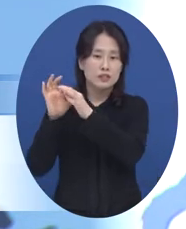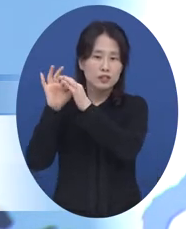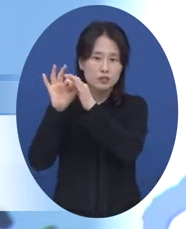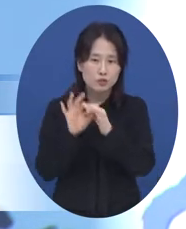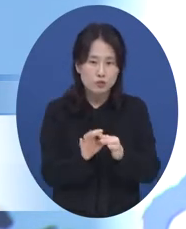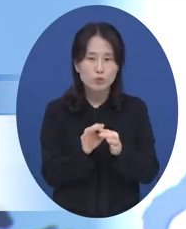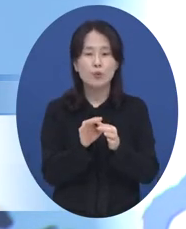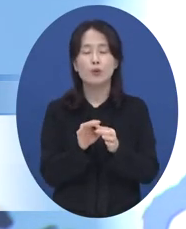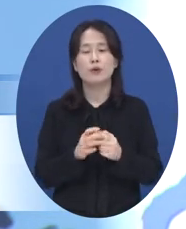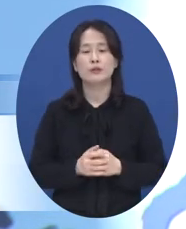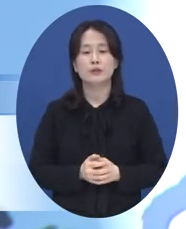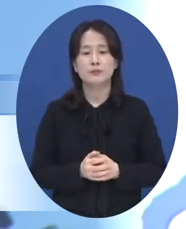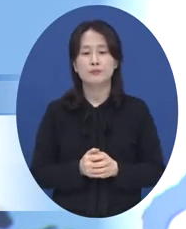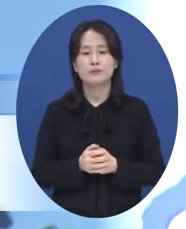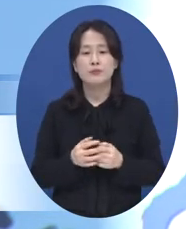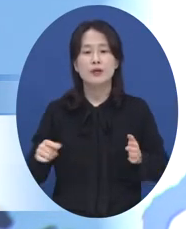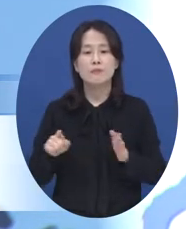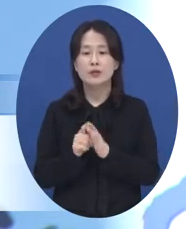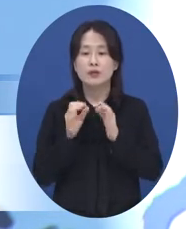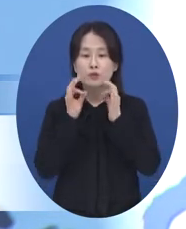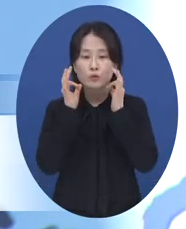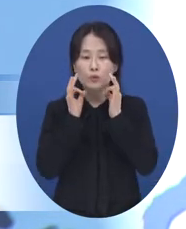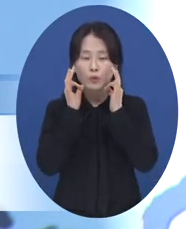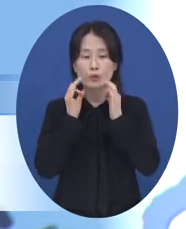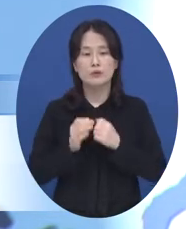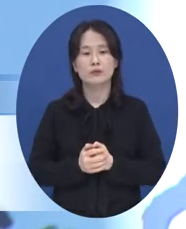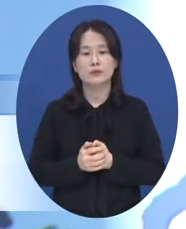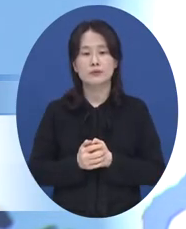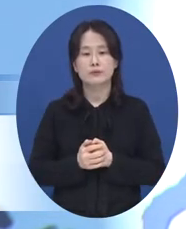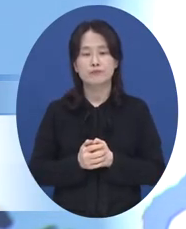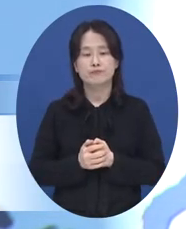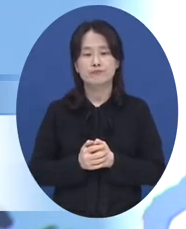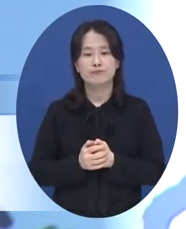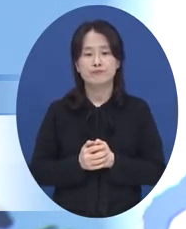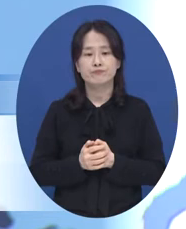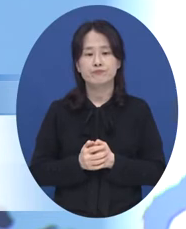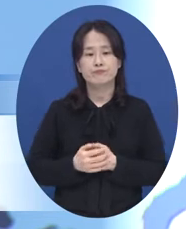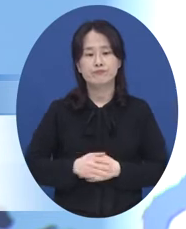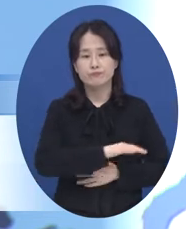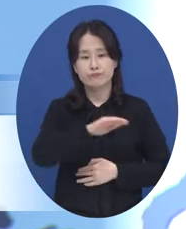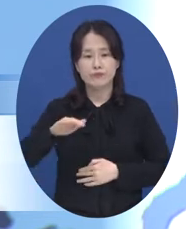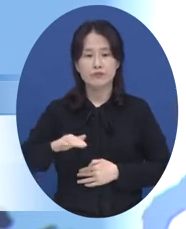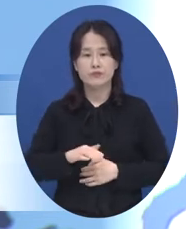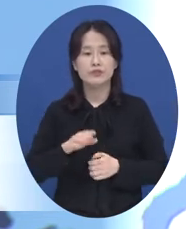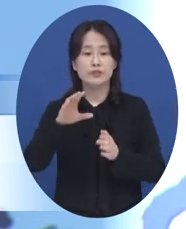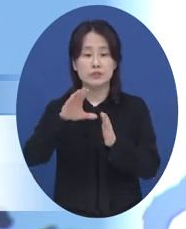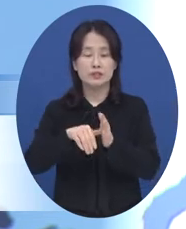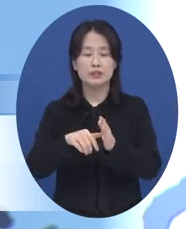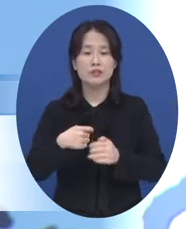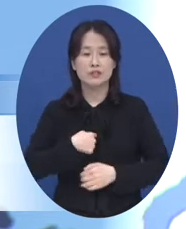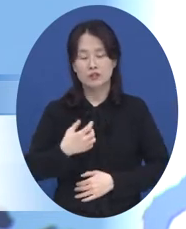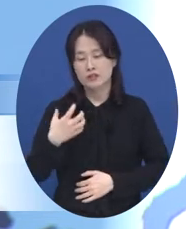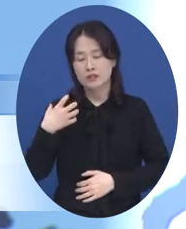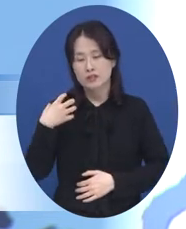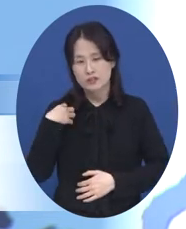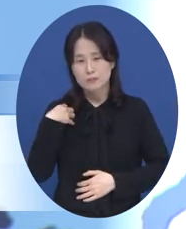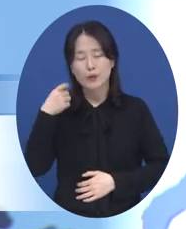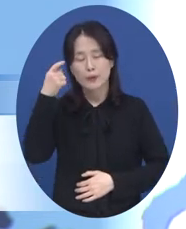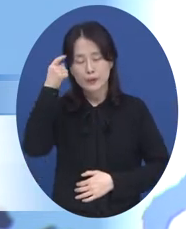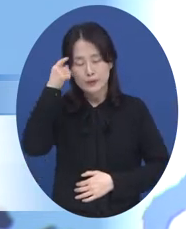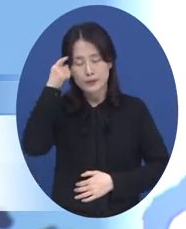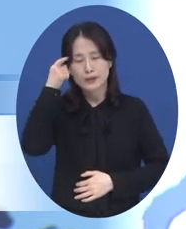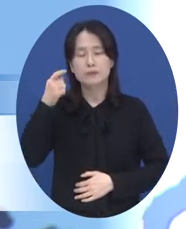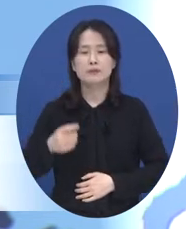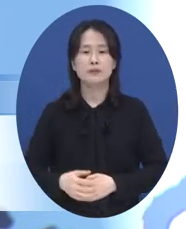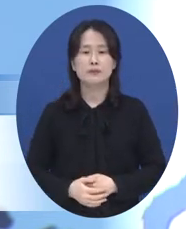남북협정에 대한 어떤 종식과 함께 평화 선언까지 이어지도록 함께 노력하는 것이 저희들이 가지고 있는